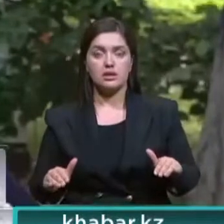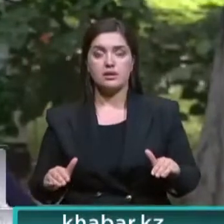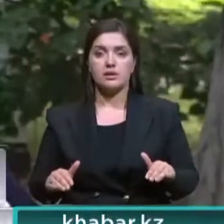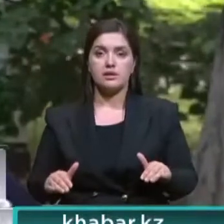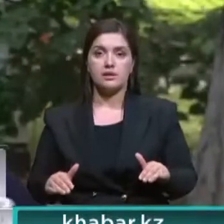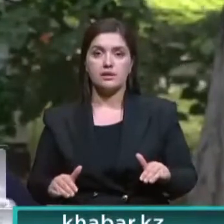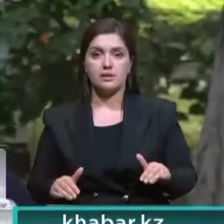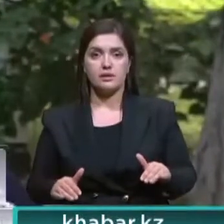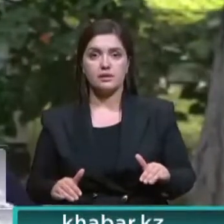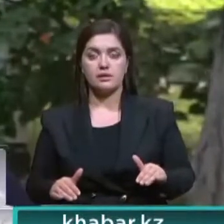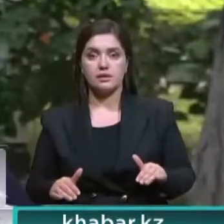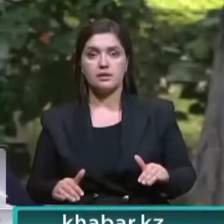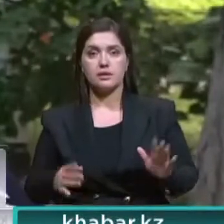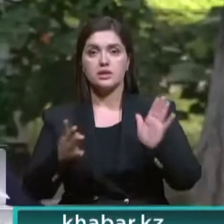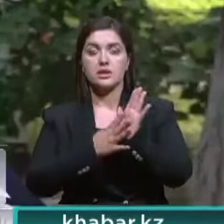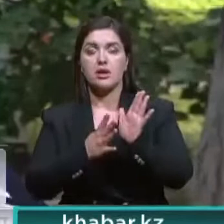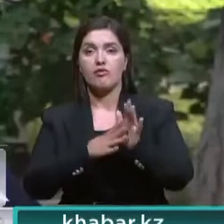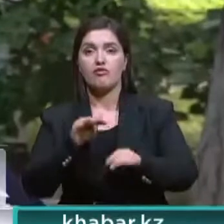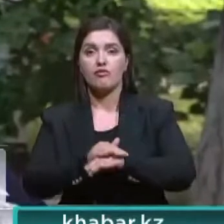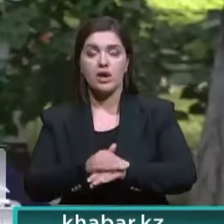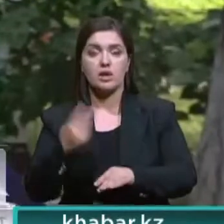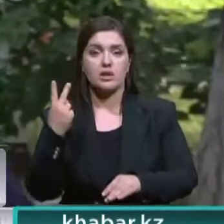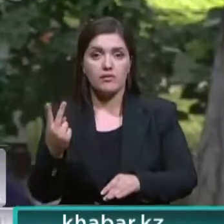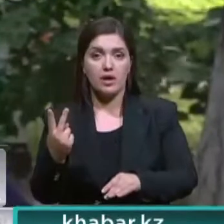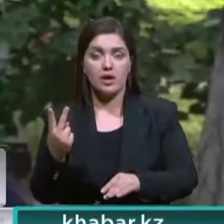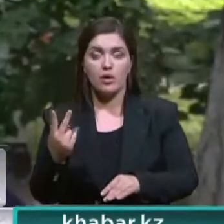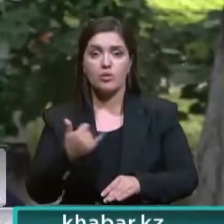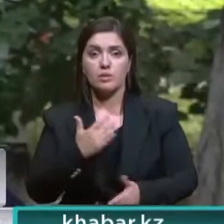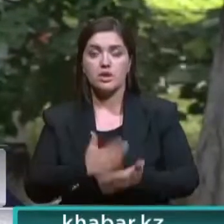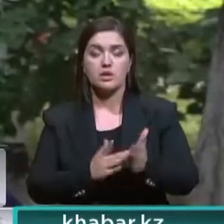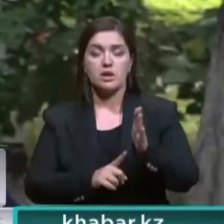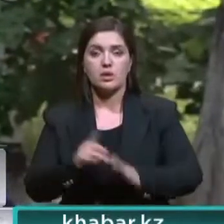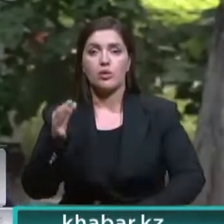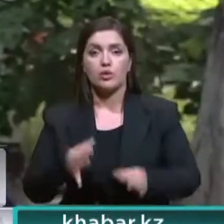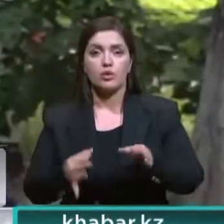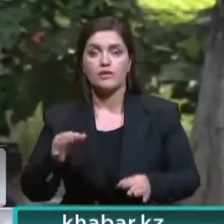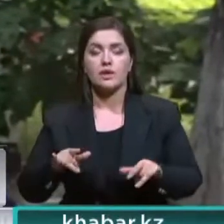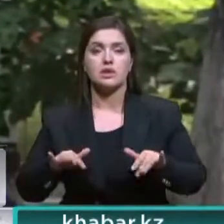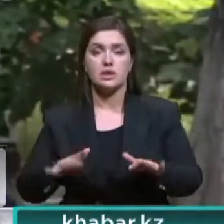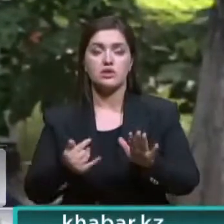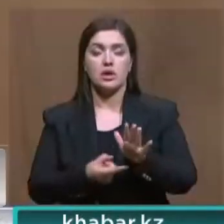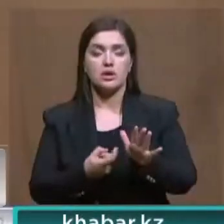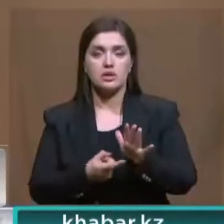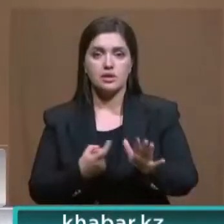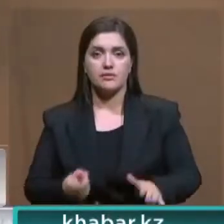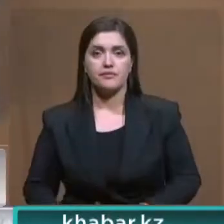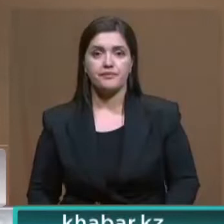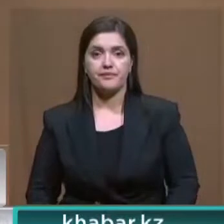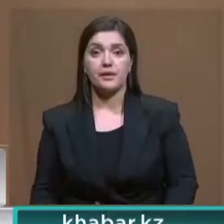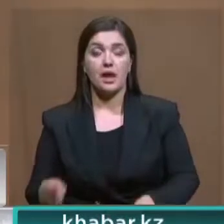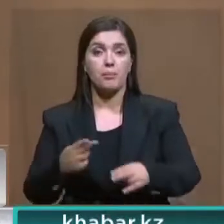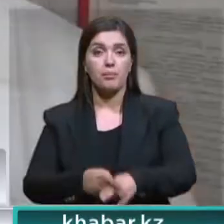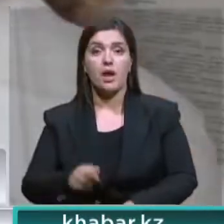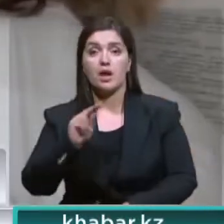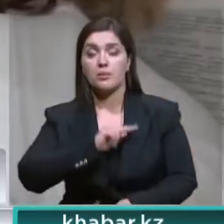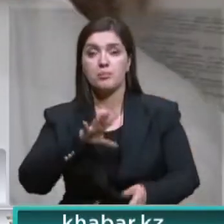значит, из 9 фактов, 2 факта, по 2 фактам у нас возбуждены уголовные дела. Ведется расследование. Профилактической